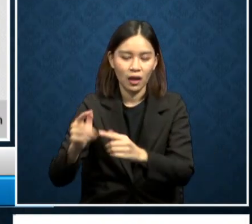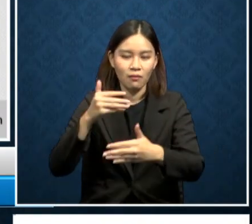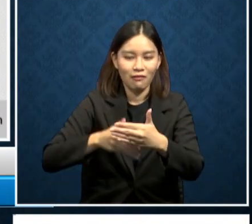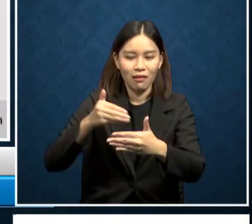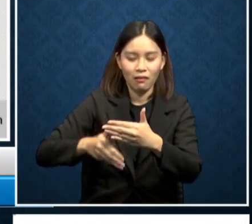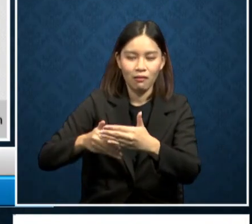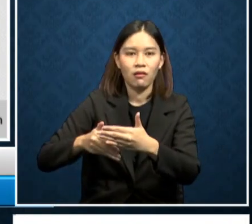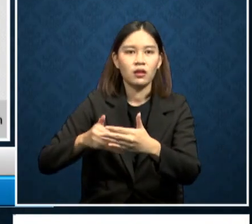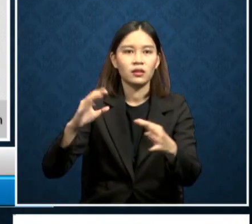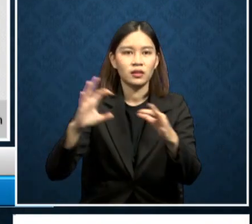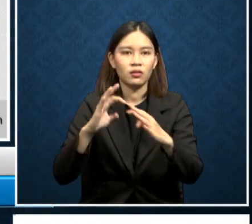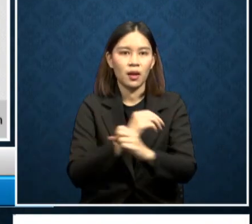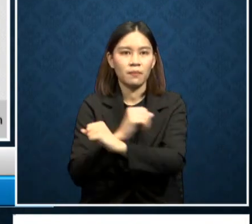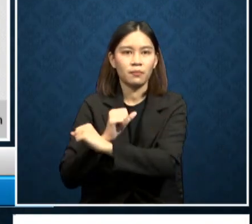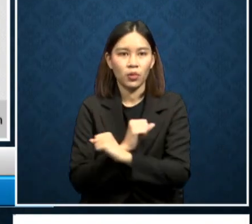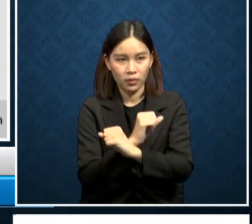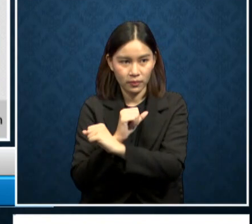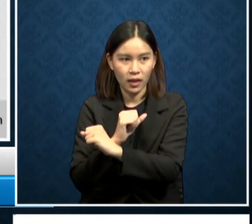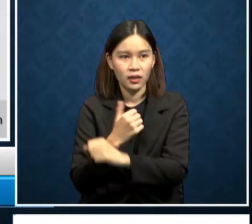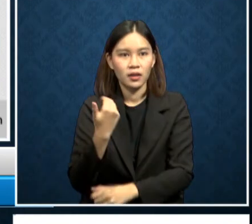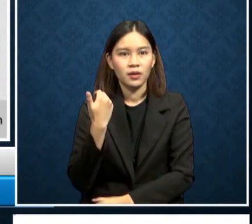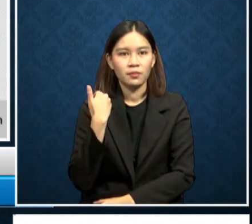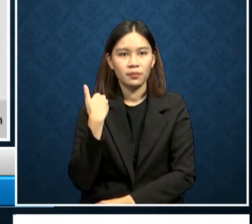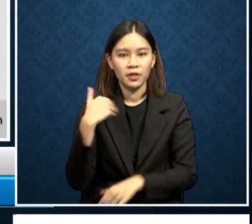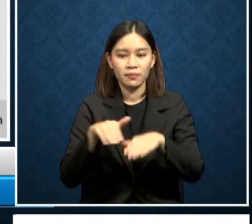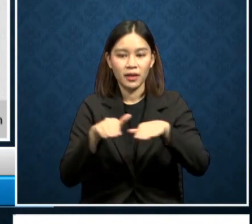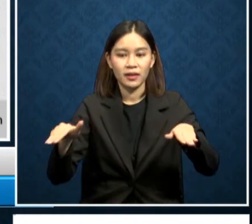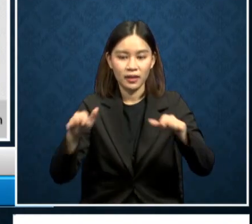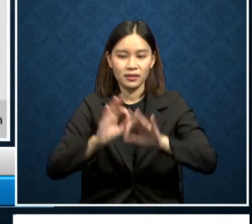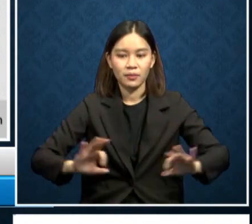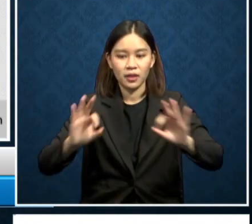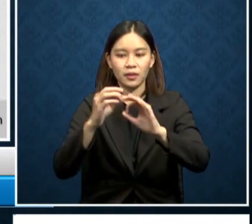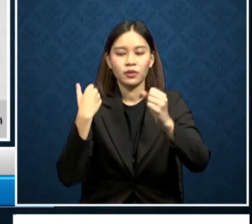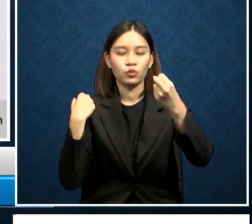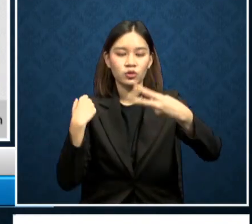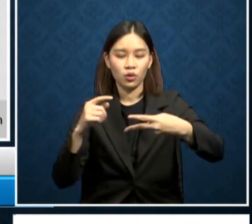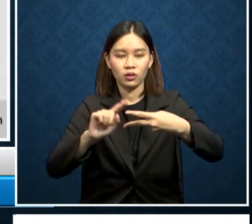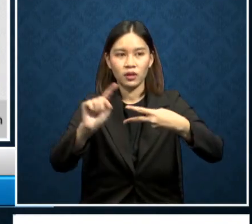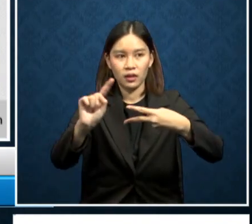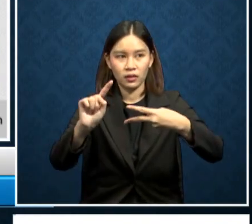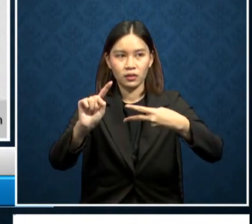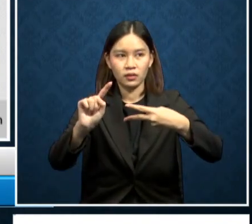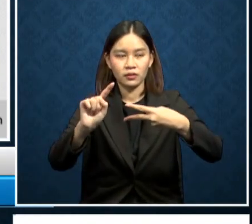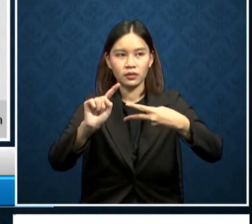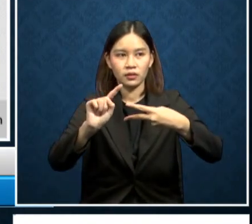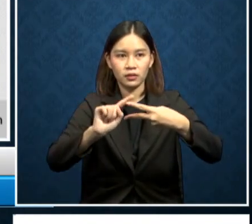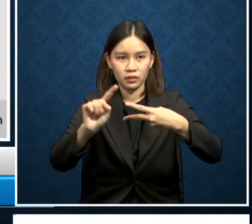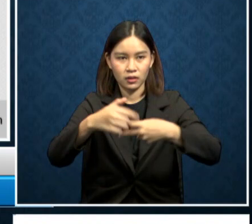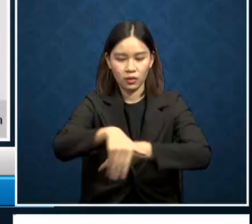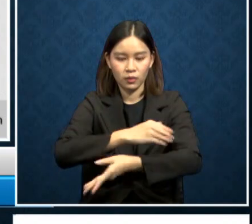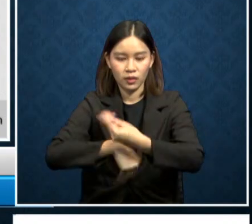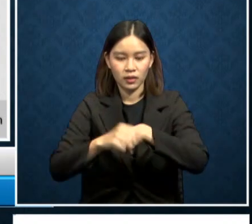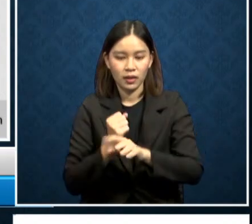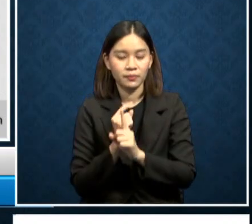พร่องด้านความปลอดภัยโดยมีหลักสำคัญอยู่ 2ส่วนได้แก่ข้อที่ 1การปฏิบัติ